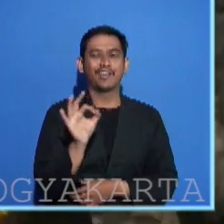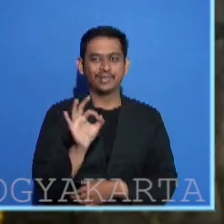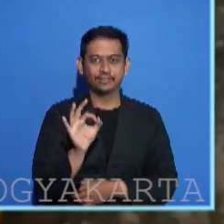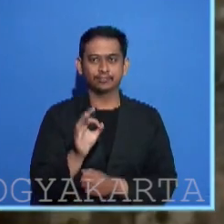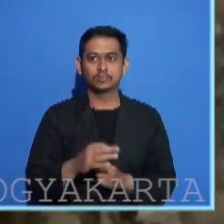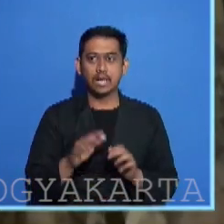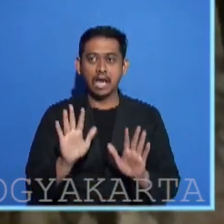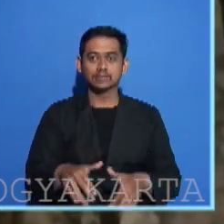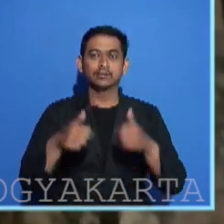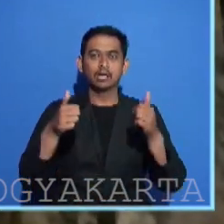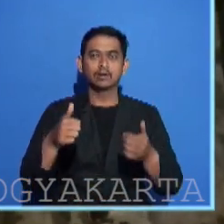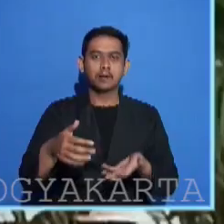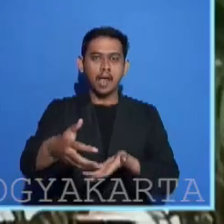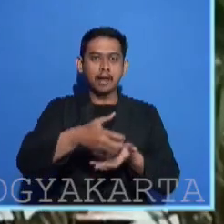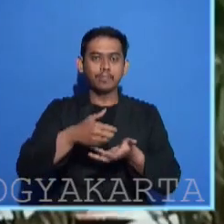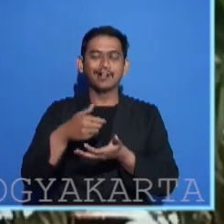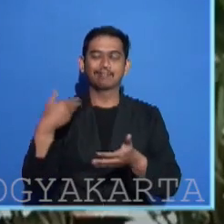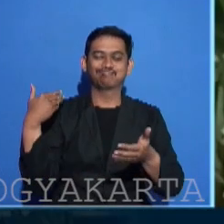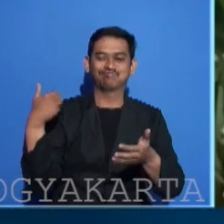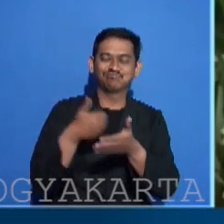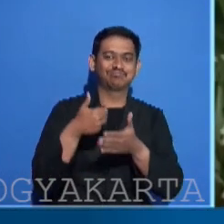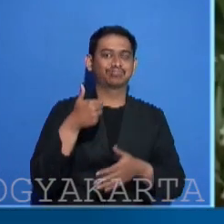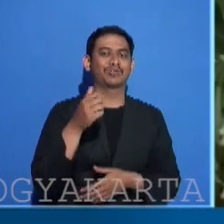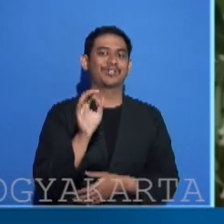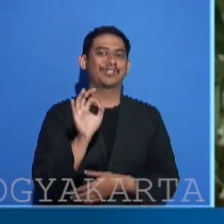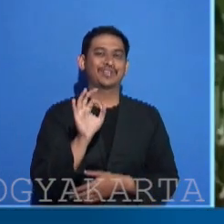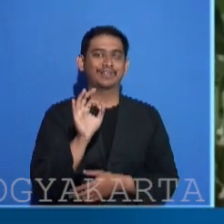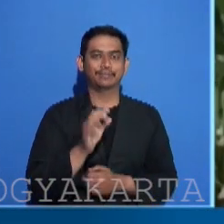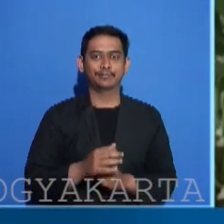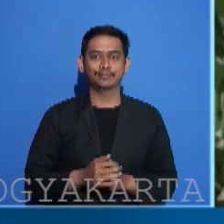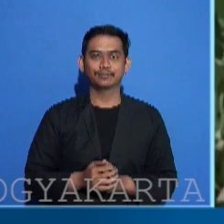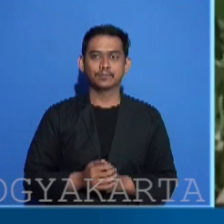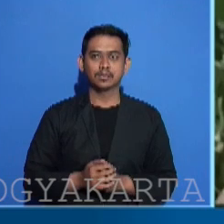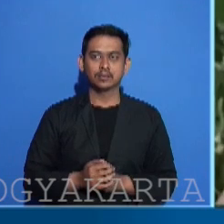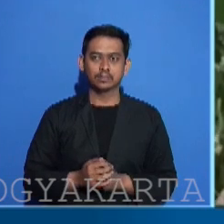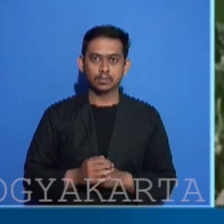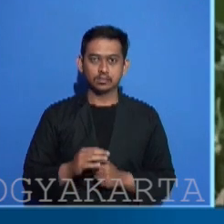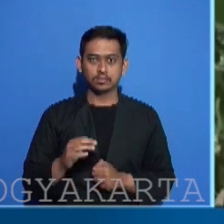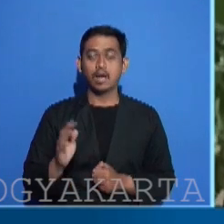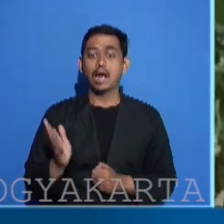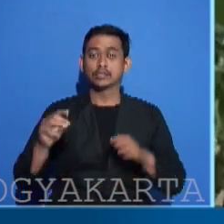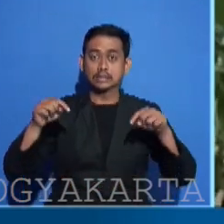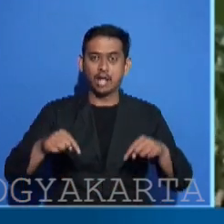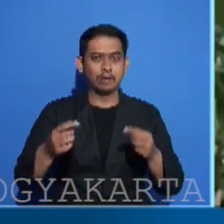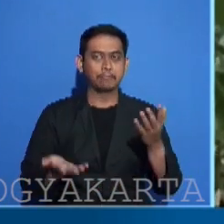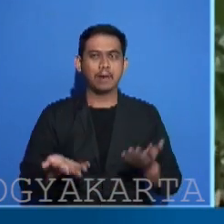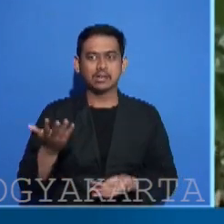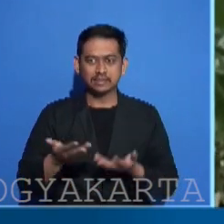panen peternak tidak maksimal kalau sekarang ini mungkin di atas ya